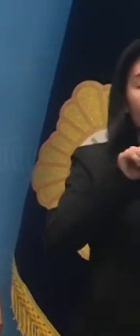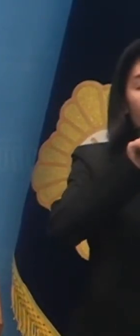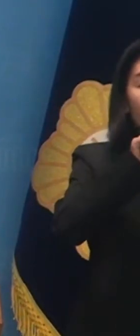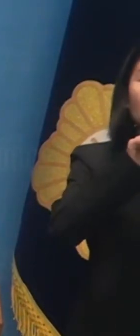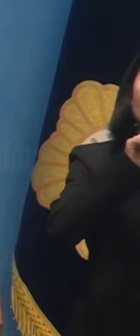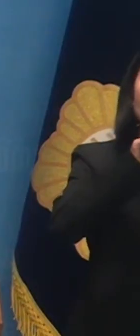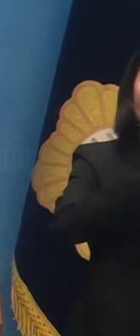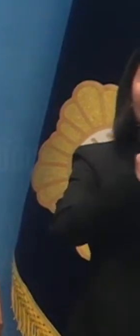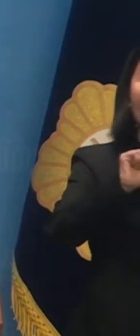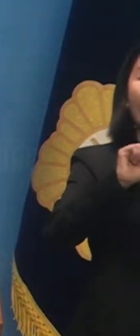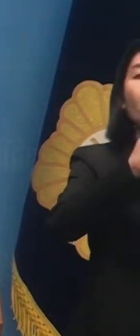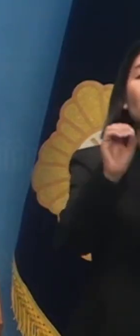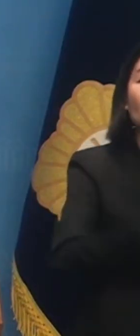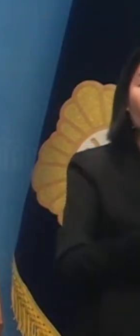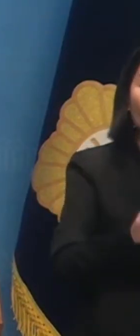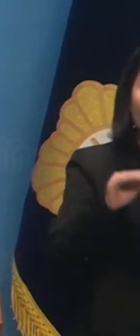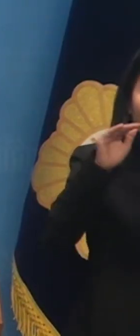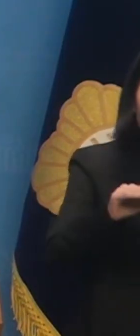갭도 커졌습니다.